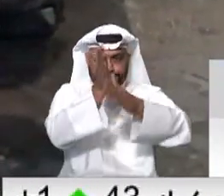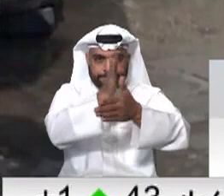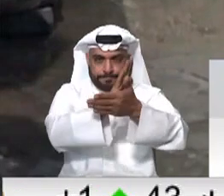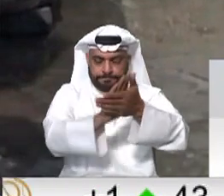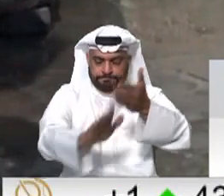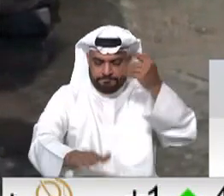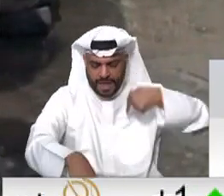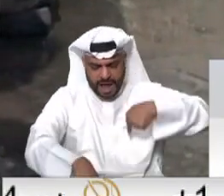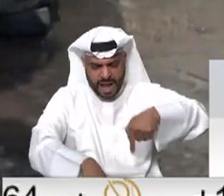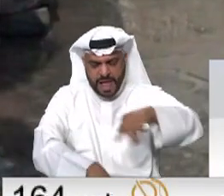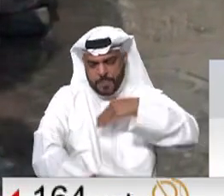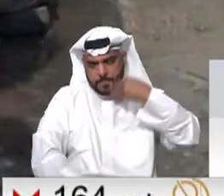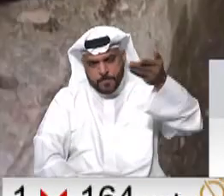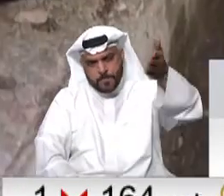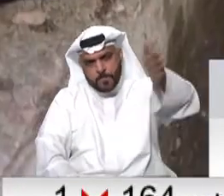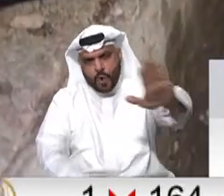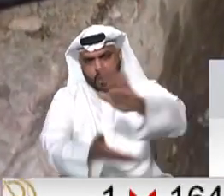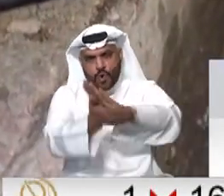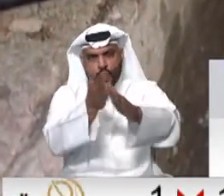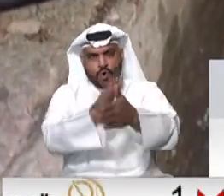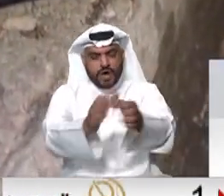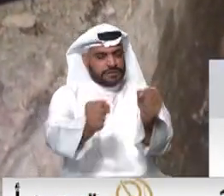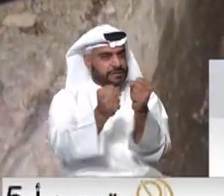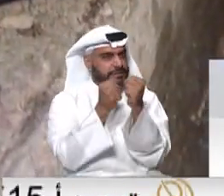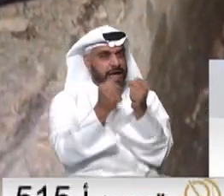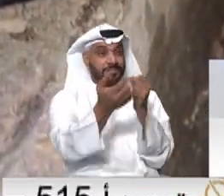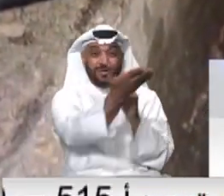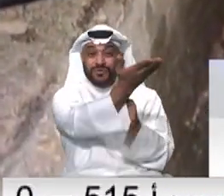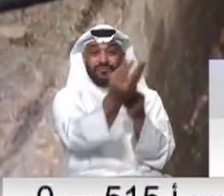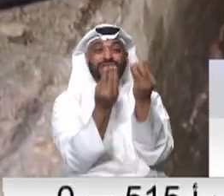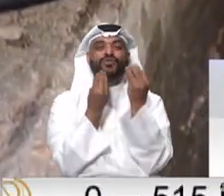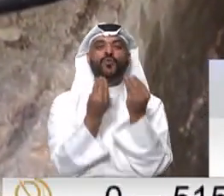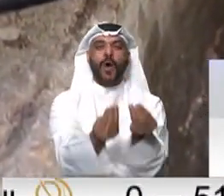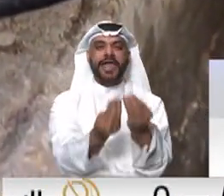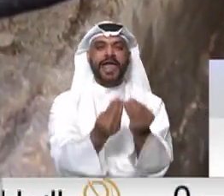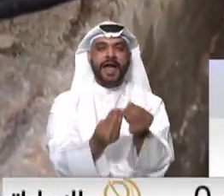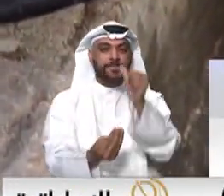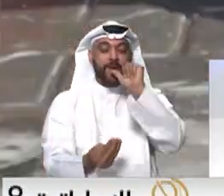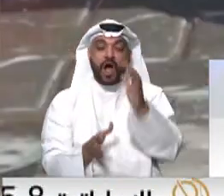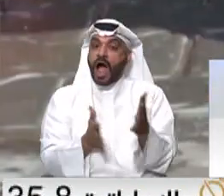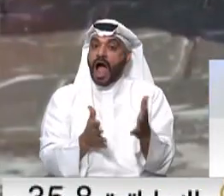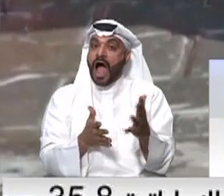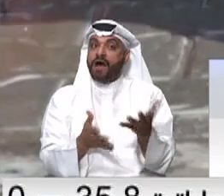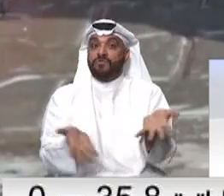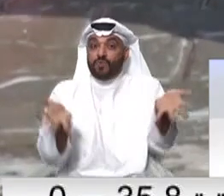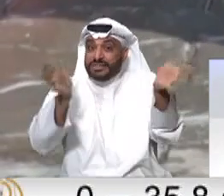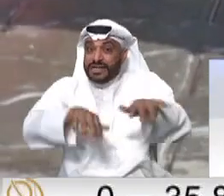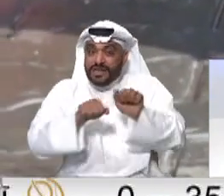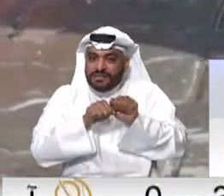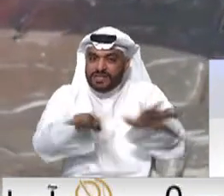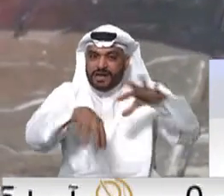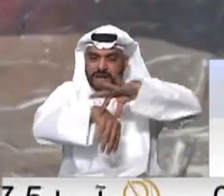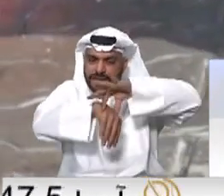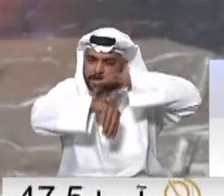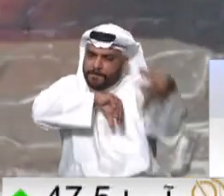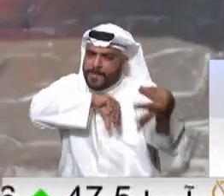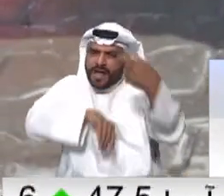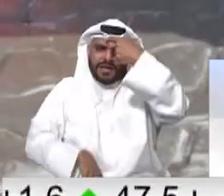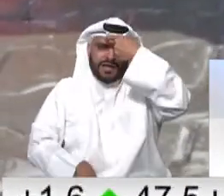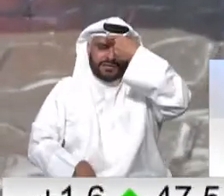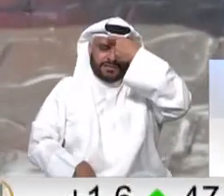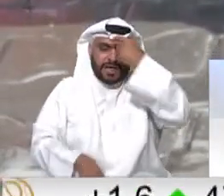مساله حياه وموت مشدده في الوقت ذاته من مخاوف انتشار الاوبئه في مدارس